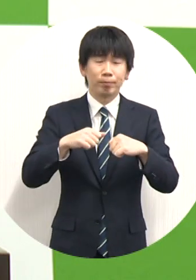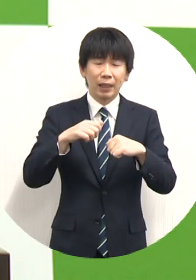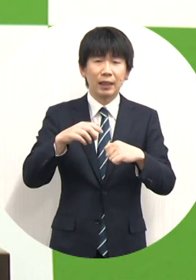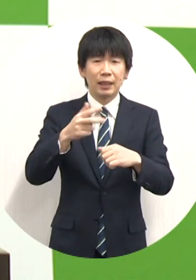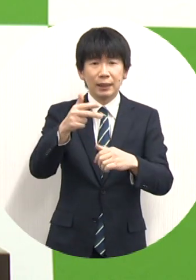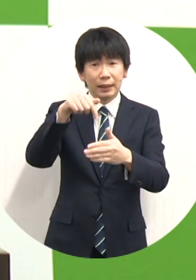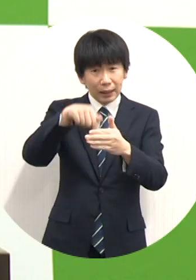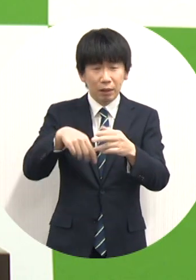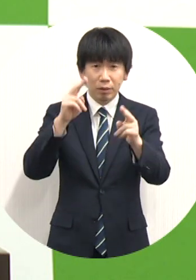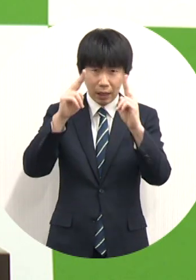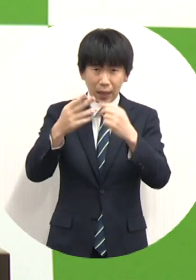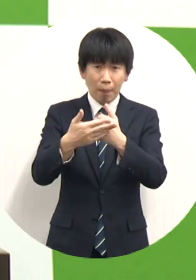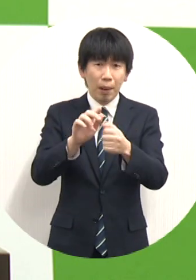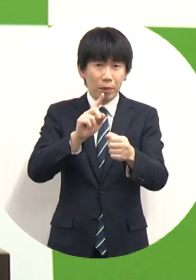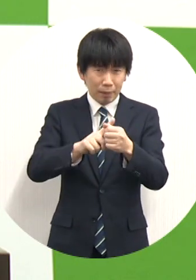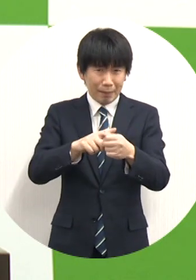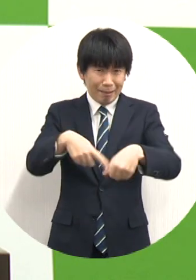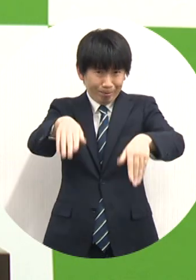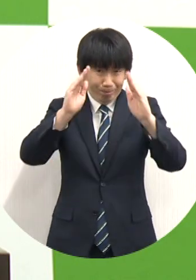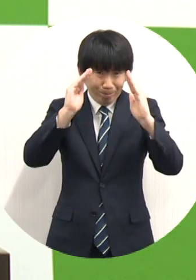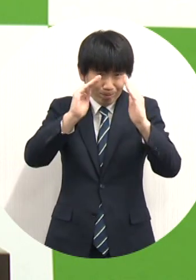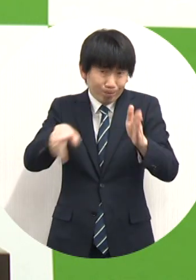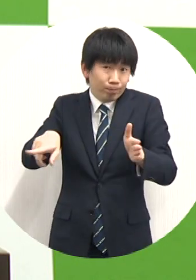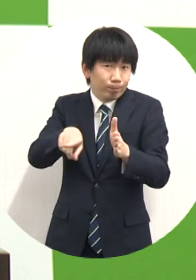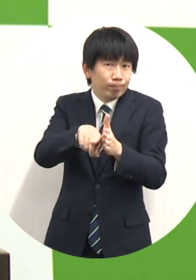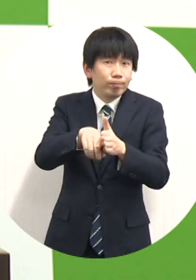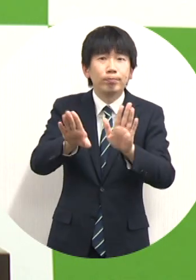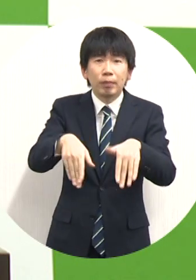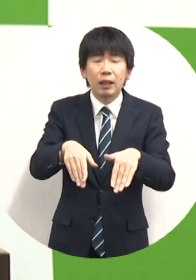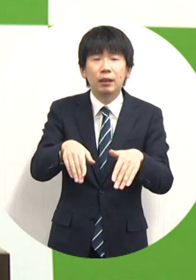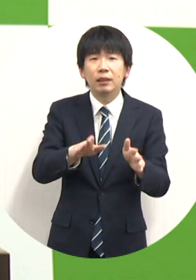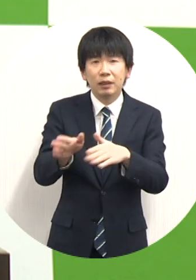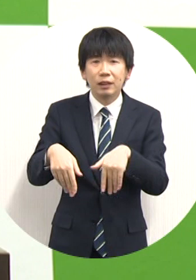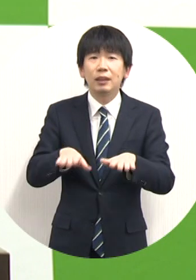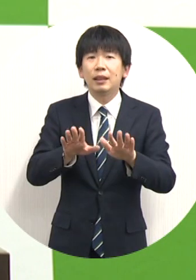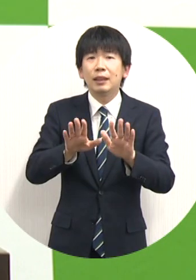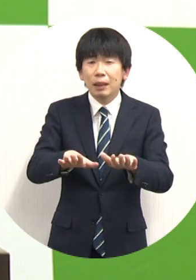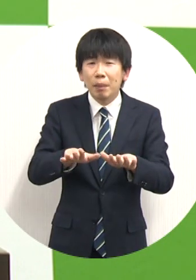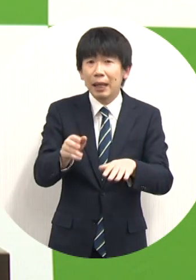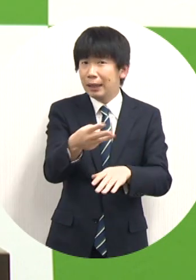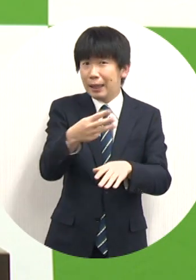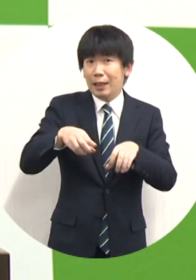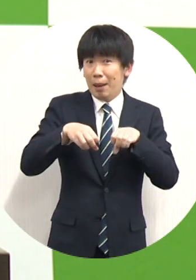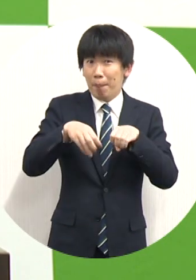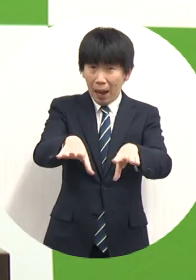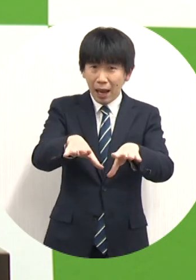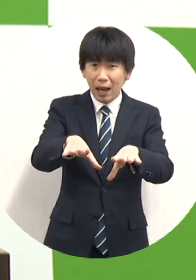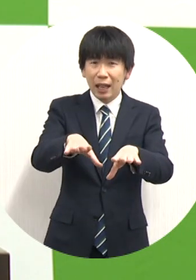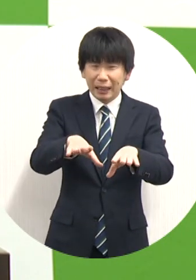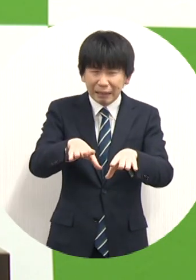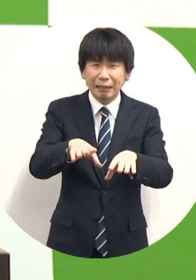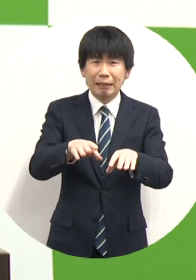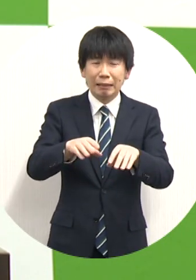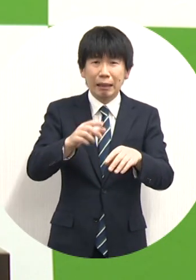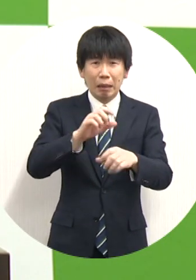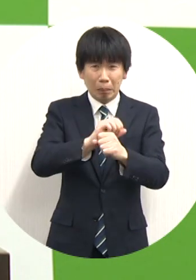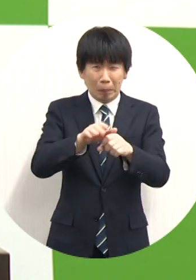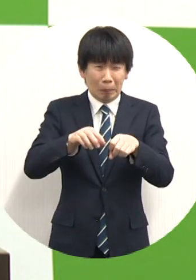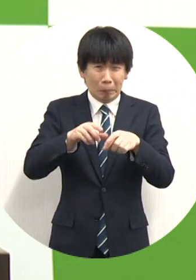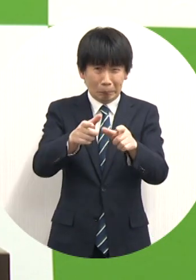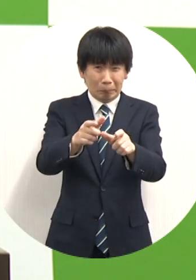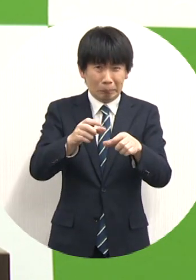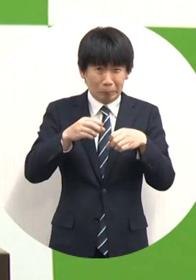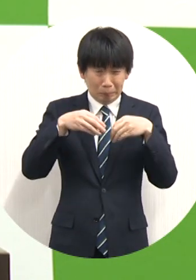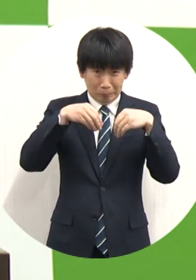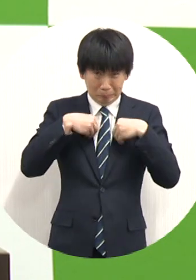全力を尽くしてまいりました現在は第3波といわれる感染拡大が続く中だ